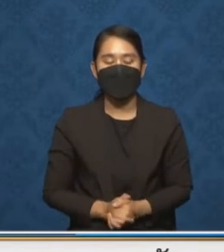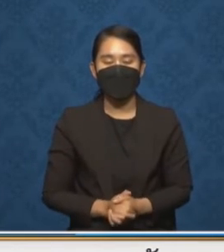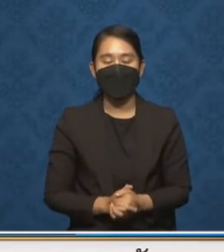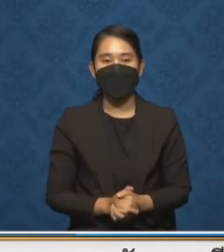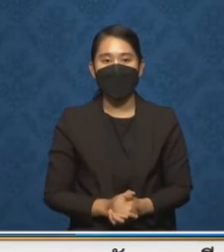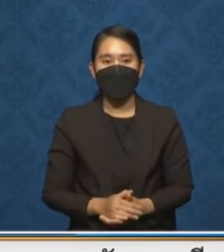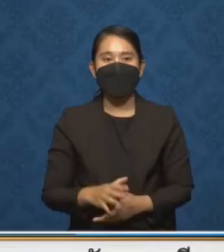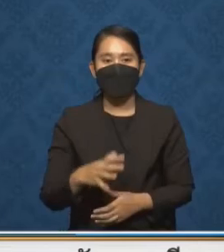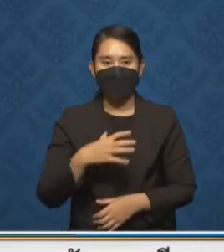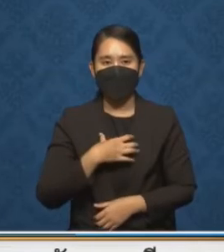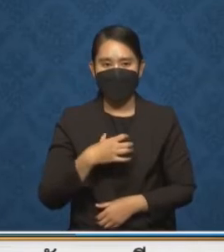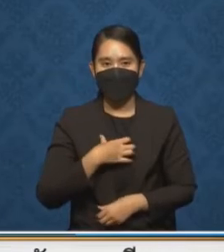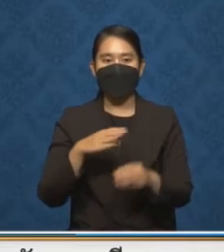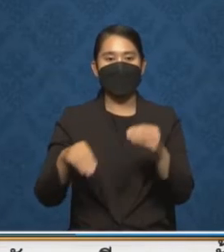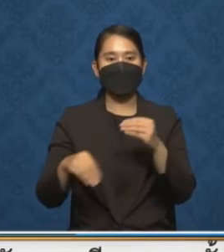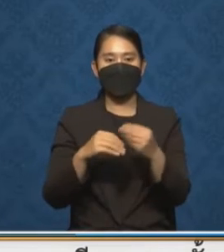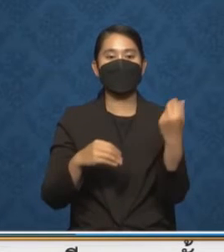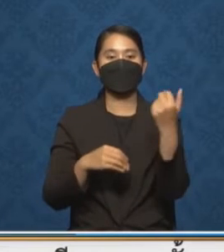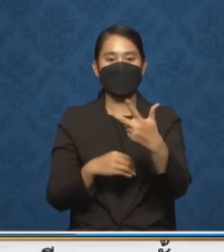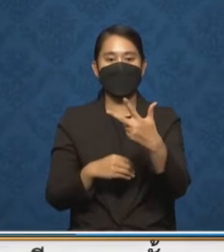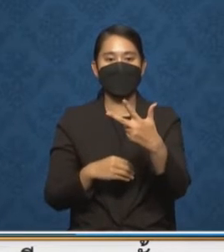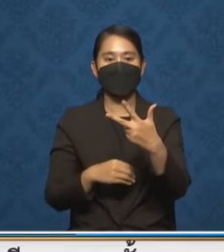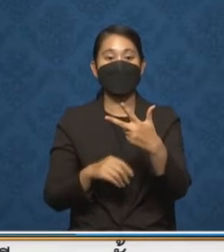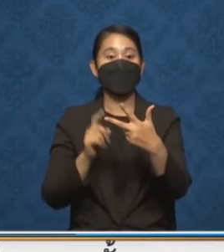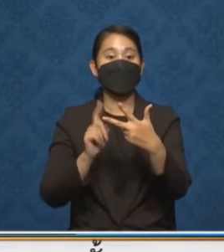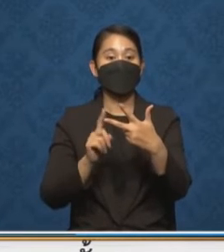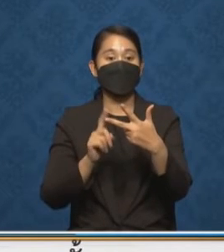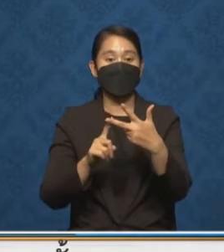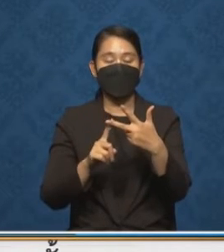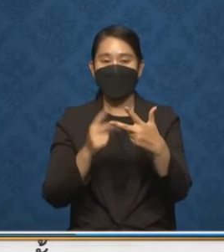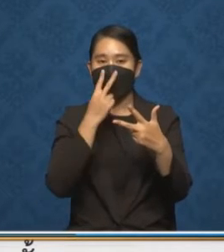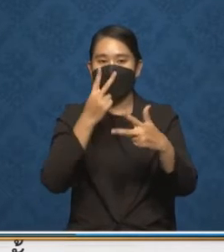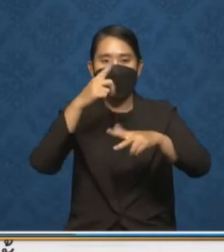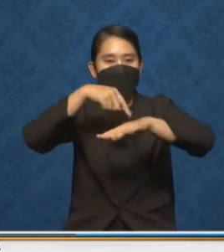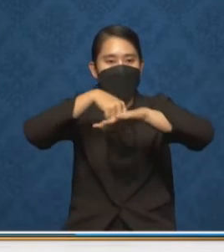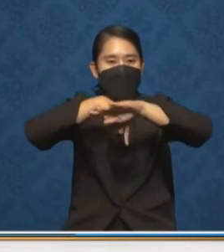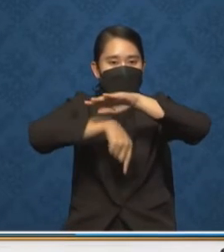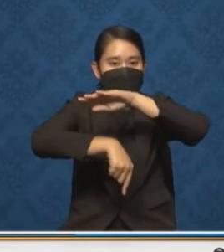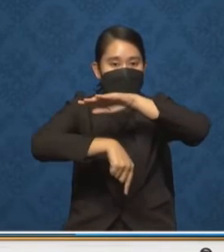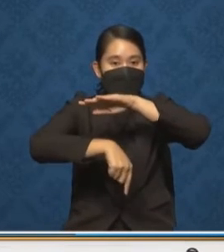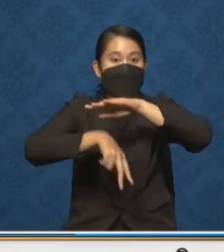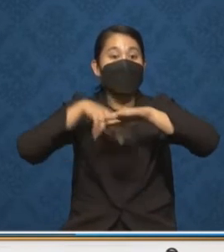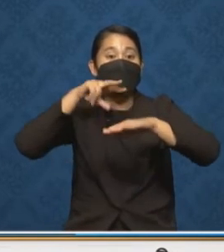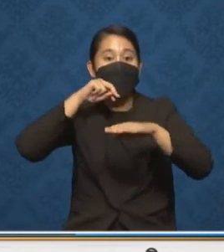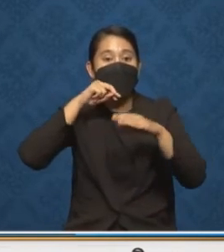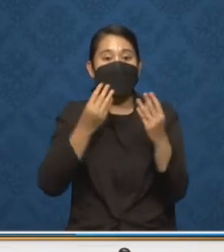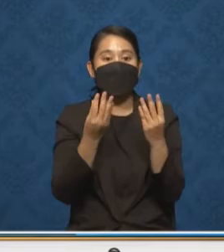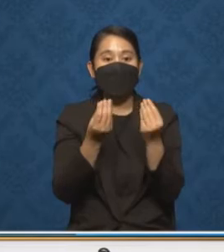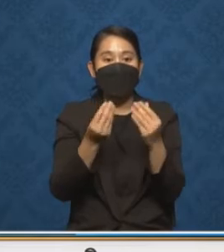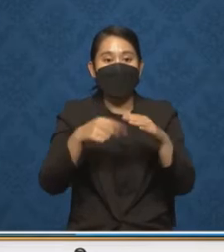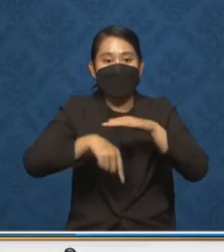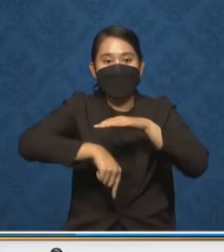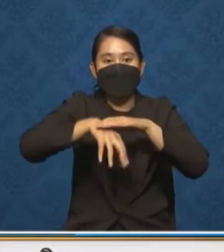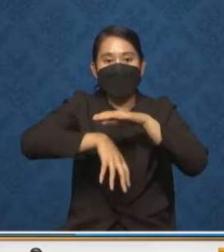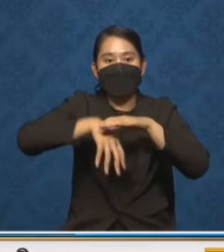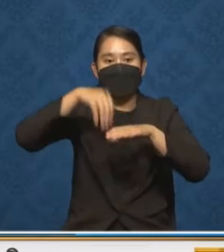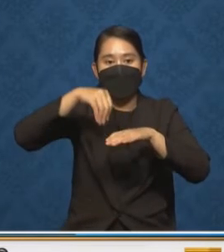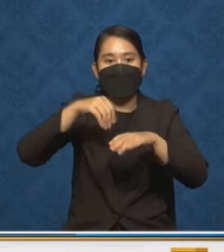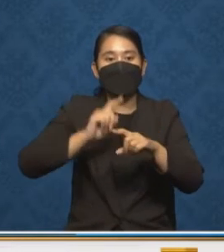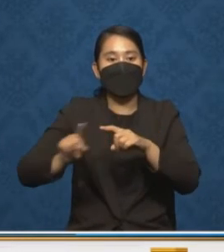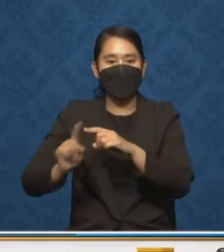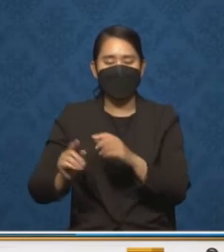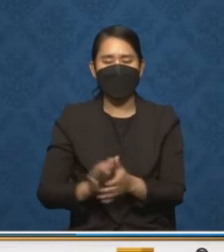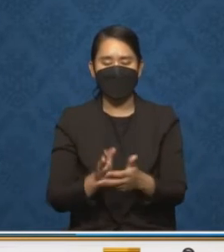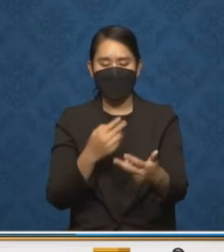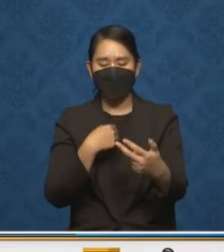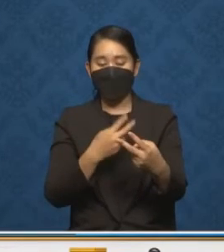ผมอยากจะใหท่านเี่มอง 3 มิตินะครับคือมองในเชิงลึก ที่เรามีนำมาดานอยมากมายเพระวท่านมอง 2 ม